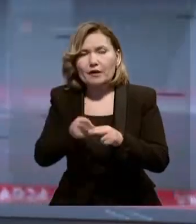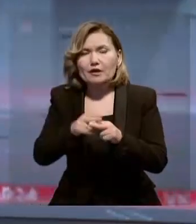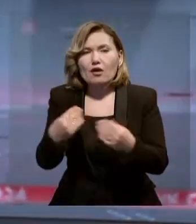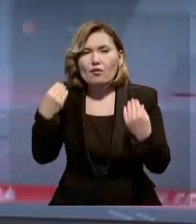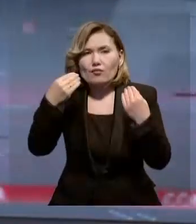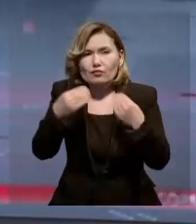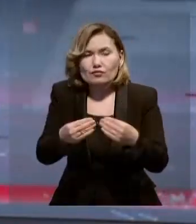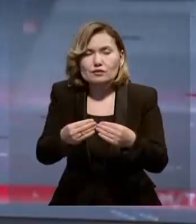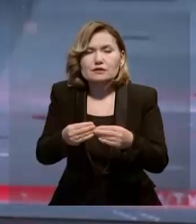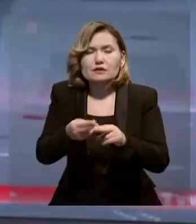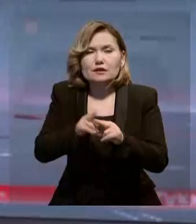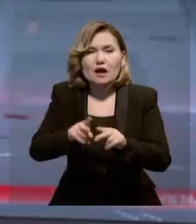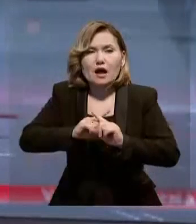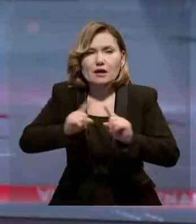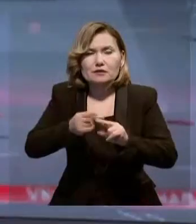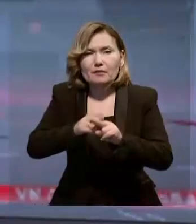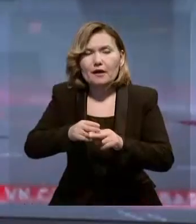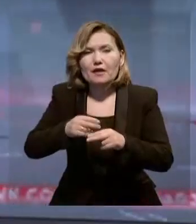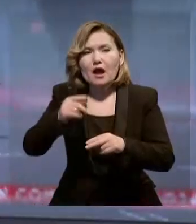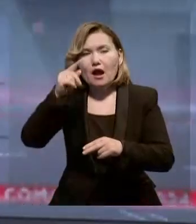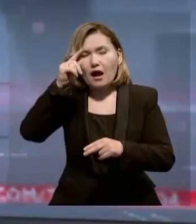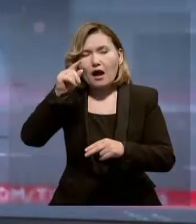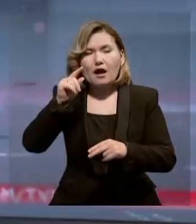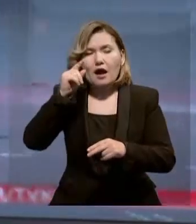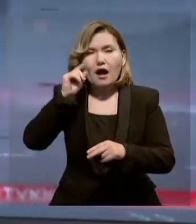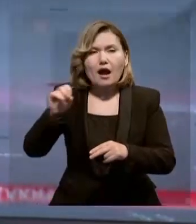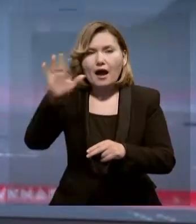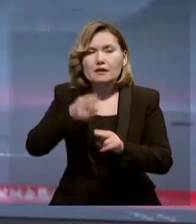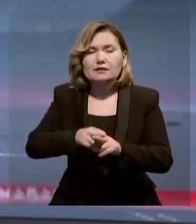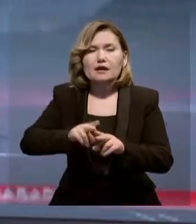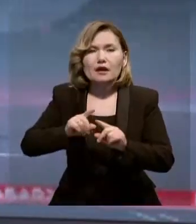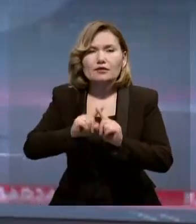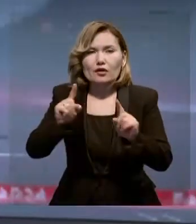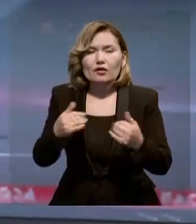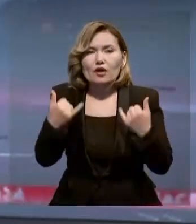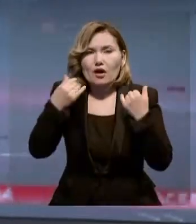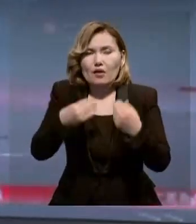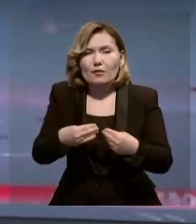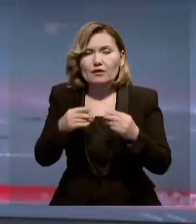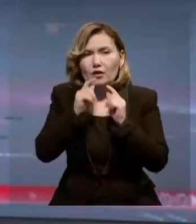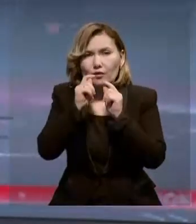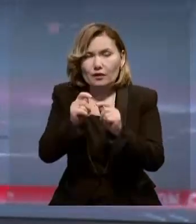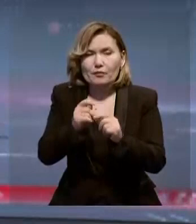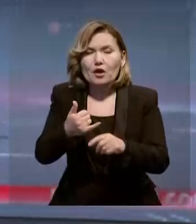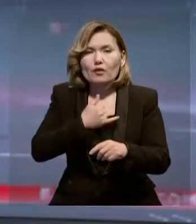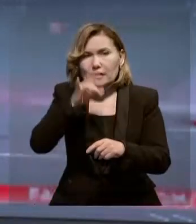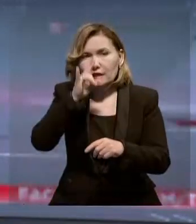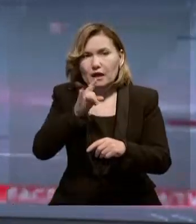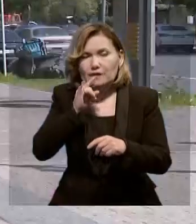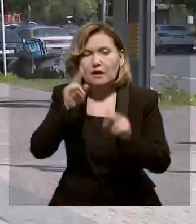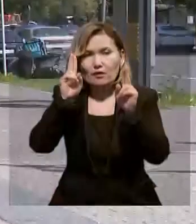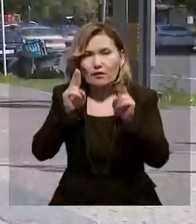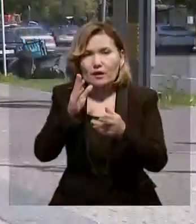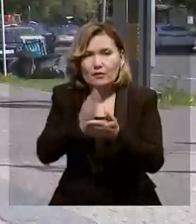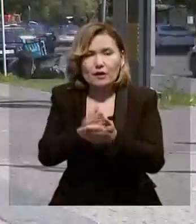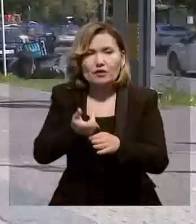таңғалмаған. Шапан орталық Азия мәдениетіне ортақ киім үлгісі. Құрметті қонаққа шапан жабу дәстүрі қалыптасқан. Бұл ұлттық мәдени